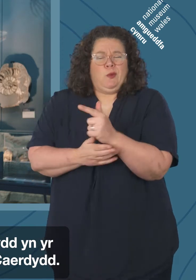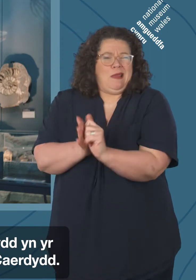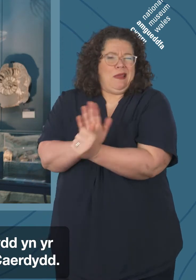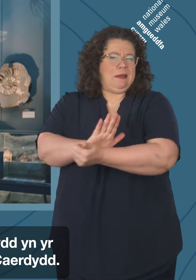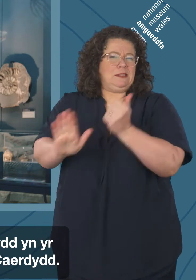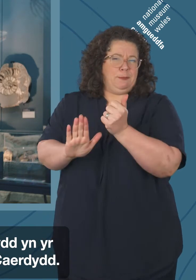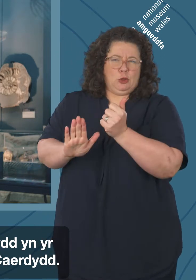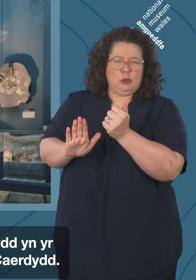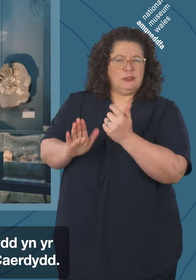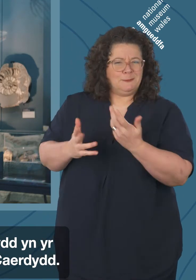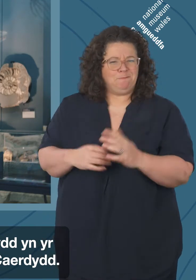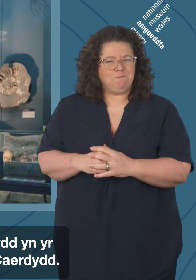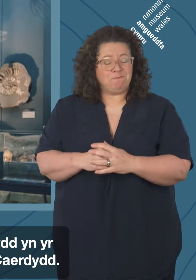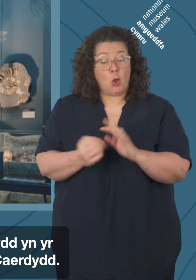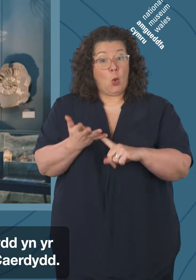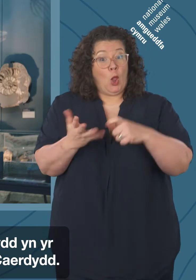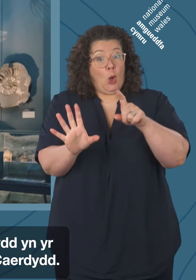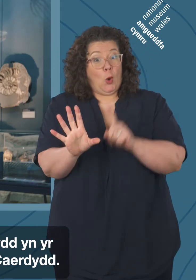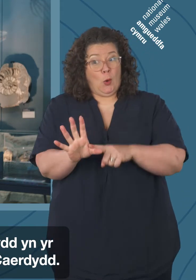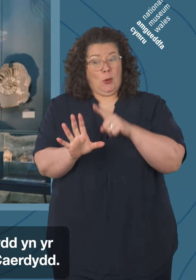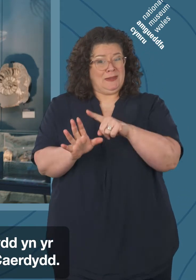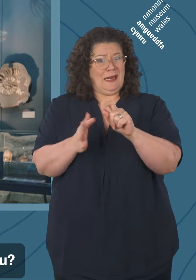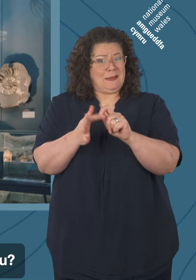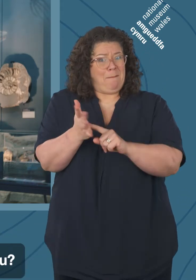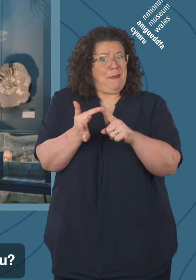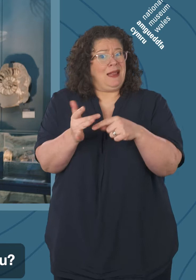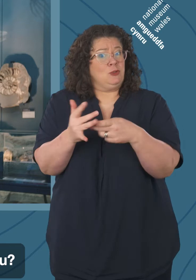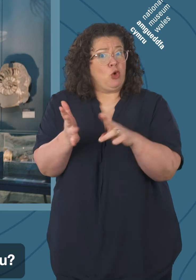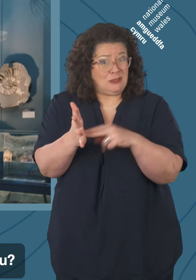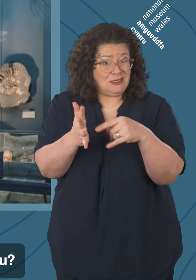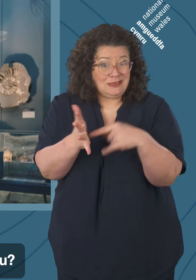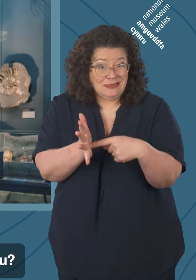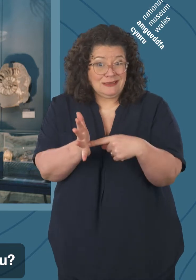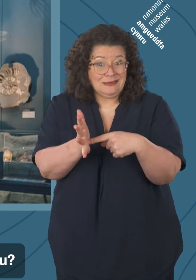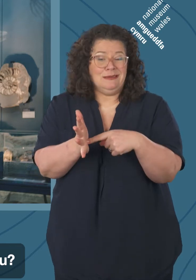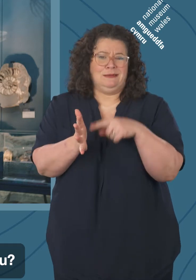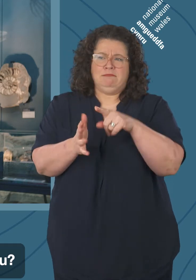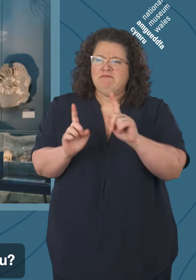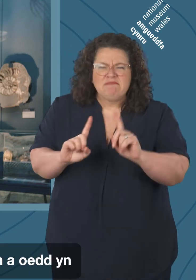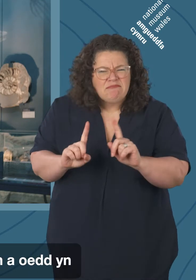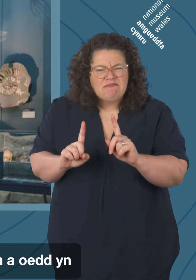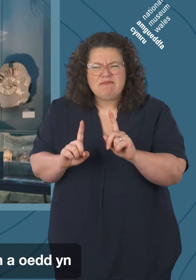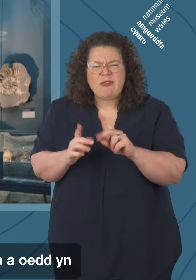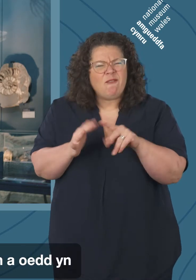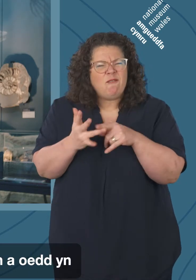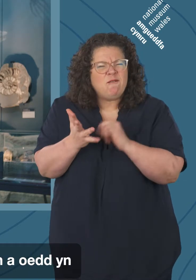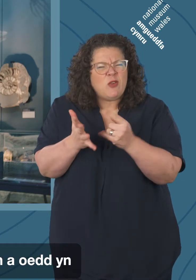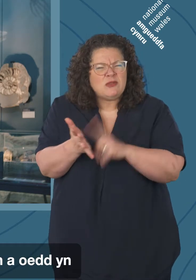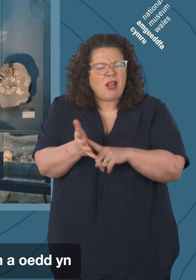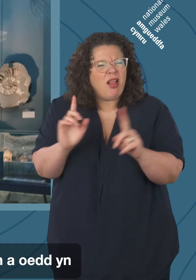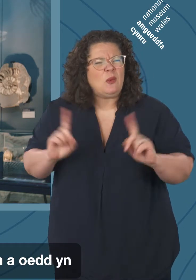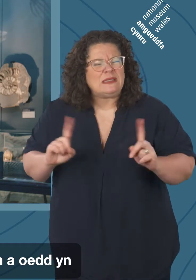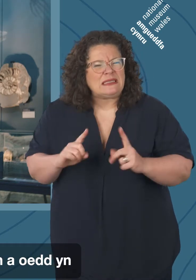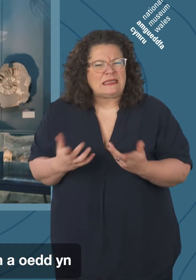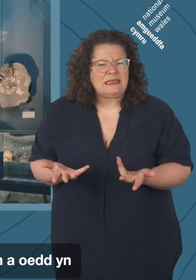yn yr amgyedda gynedlaethol caerdydd. Lucy, beth yw ffosil? Olion alfaeliad